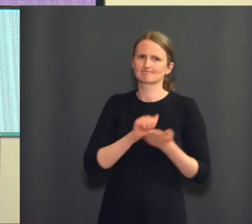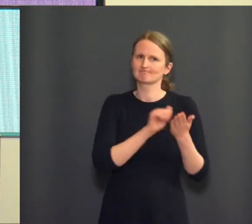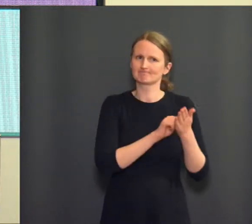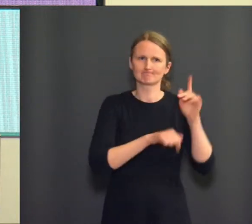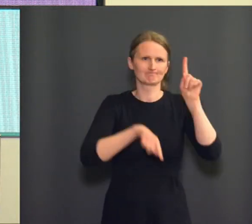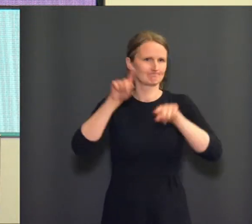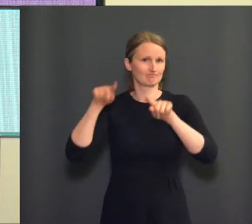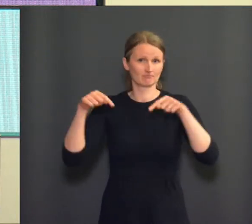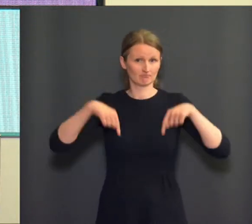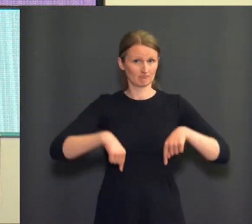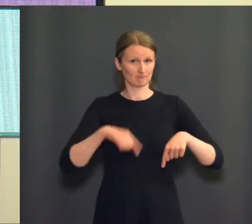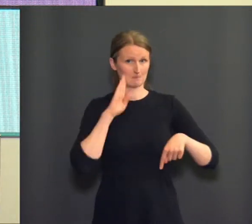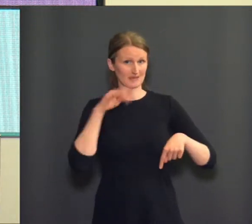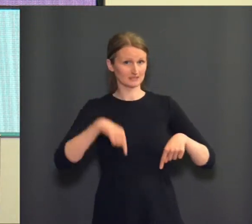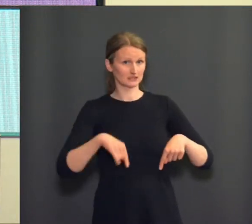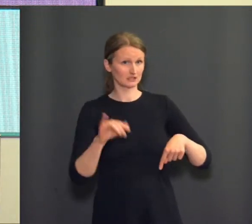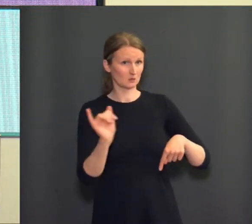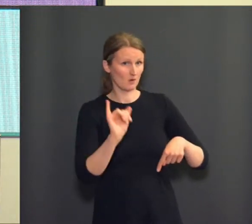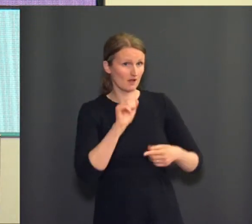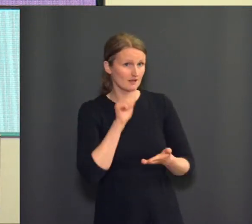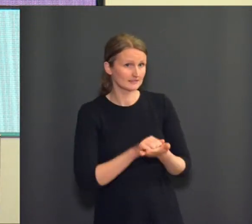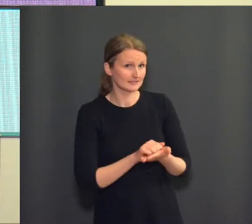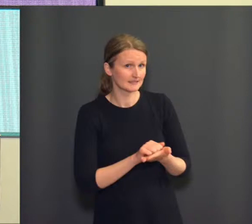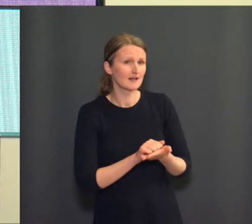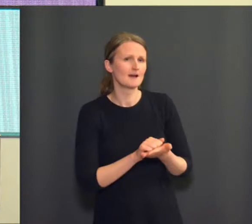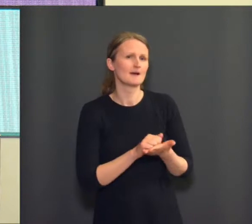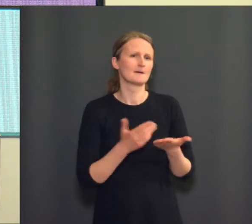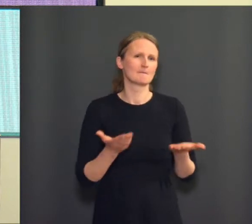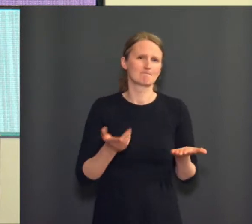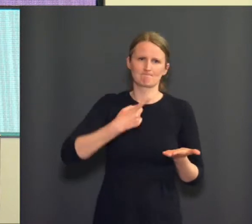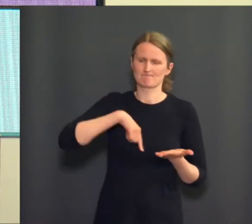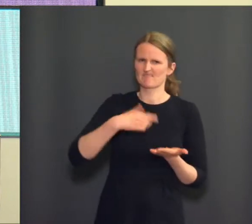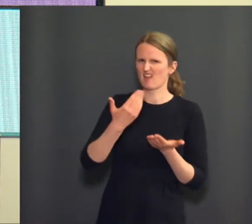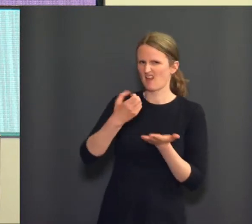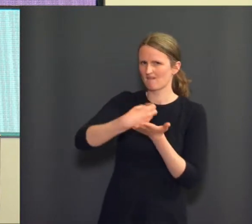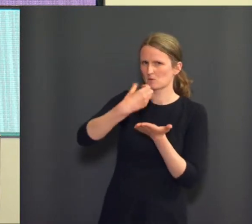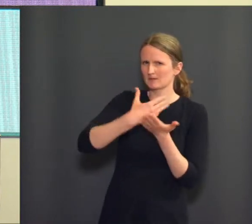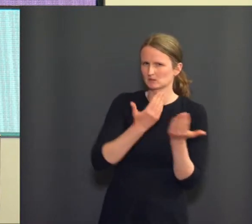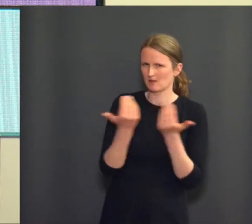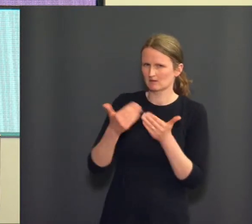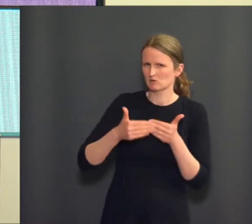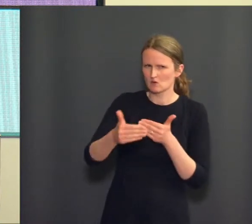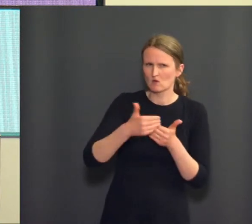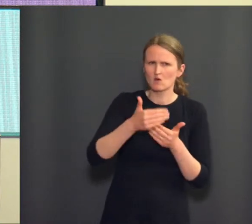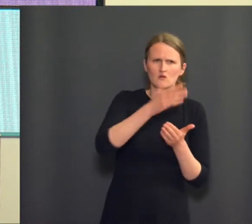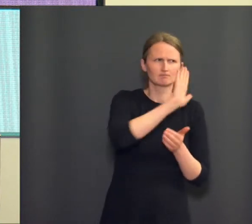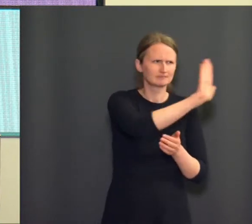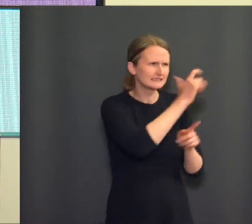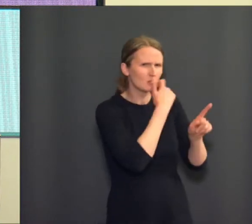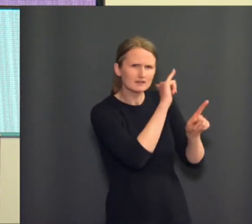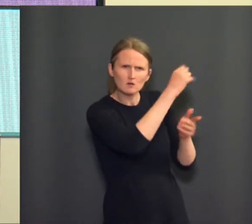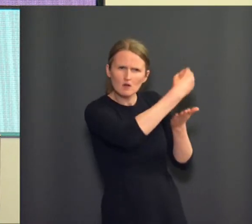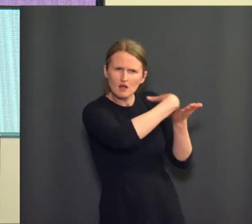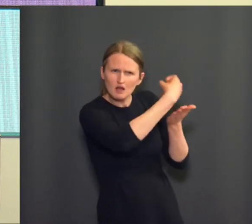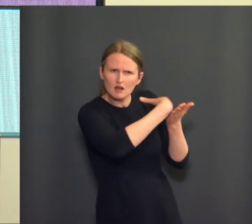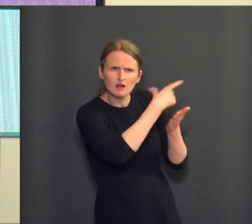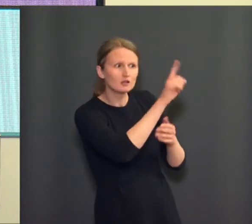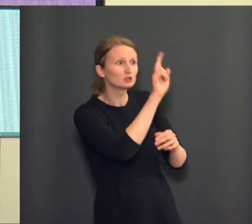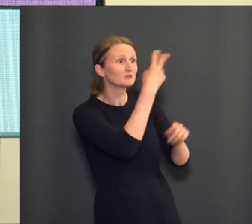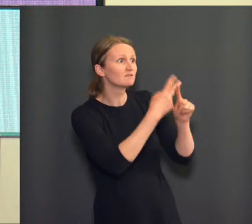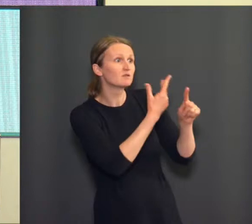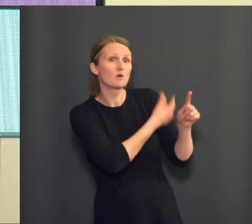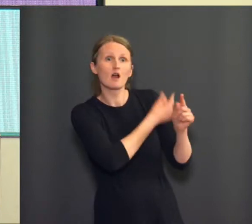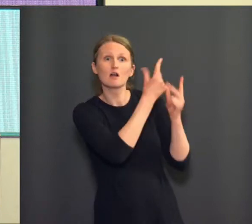plus d'informations. D'une part, plus d'informations sur ce qui se passe en Grande-Bretagne et le suivi des vaccinations de deuxième dose. Et d'autre